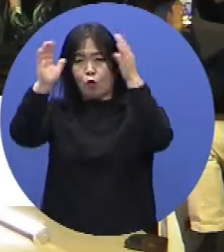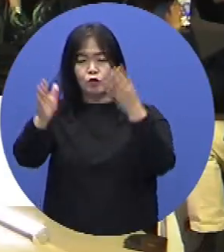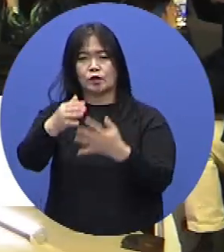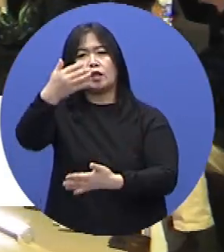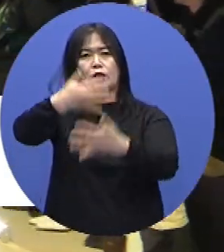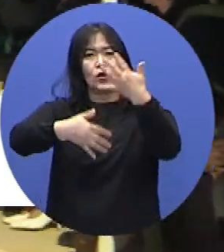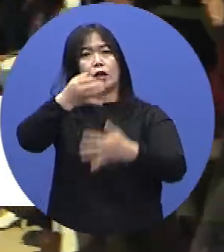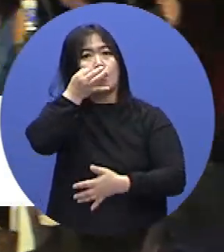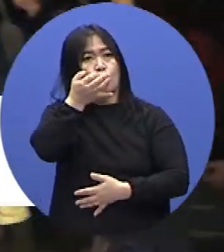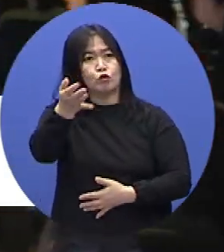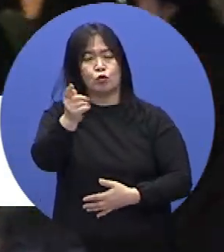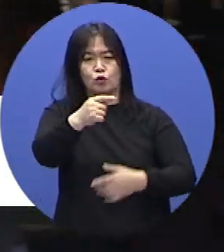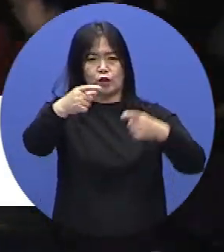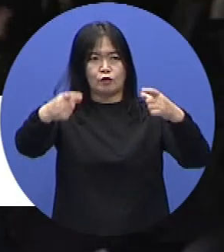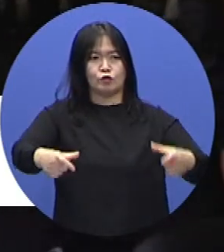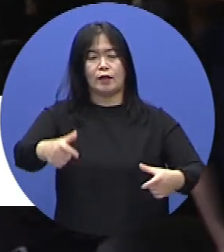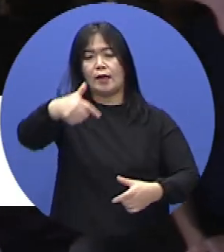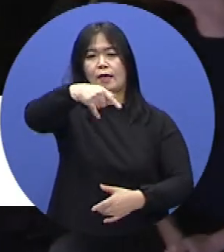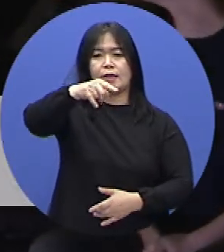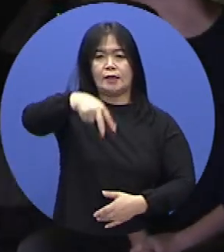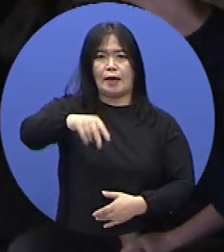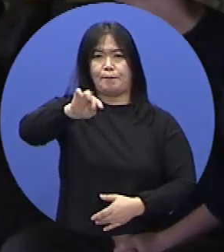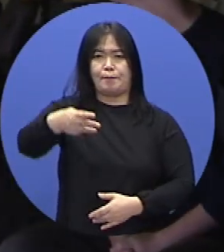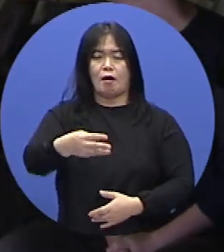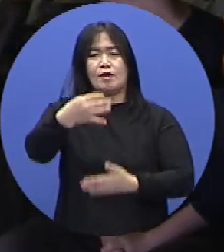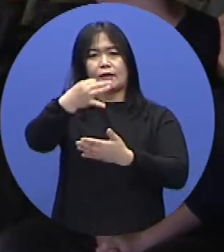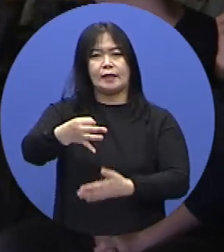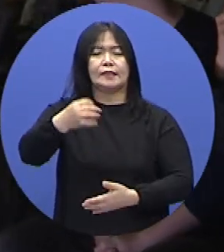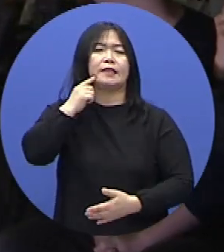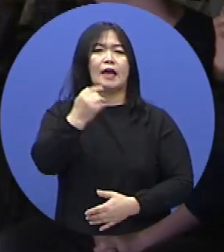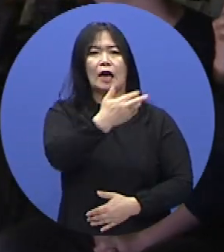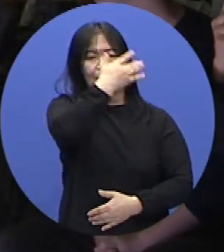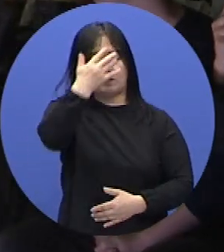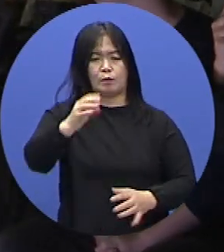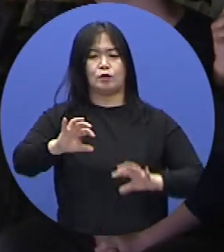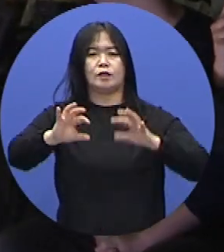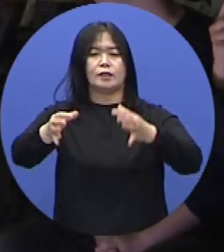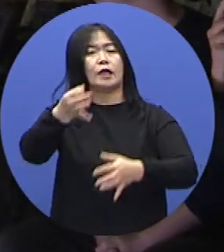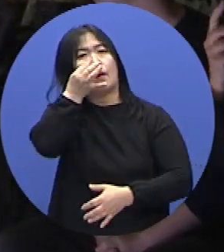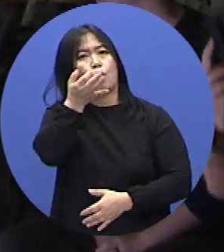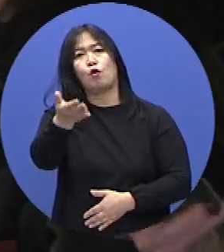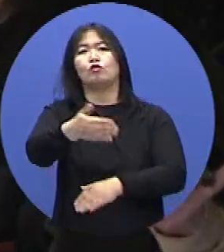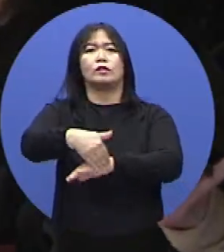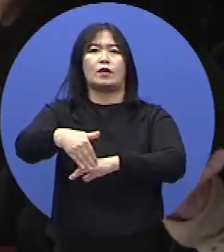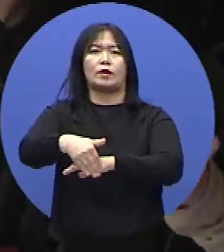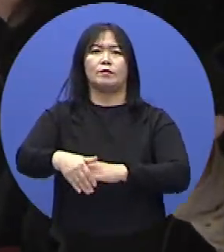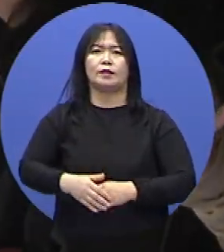영상으로 담아 고창 갯벌의 가치와 아름다움을 세계에 알릴 계획입니다.